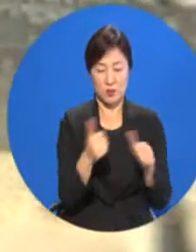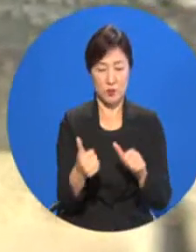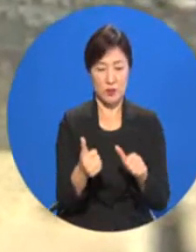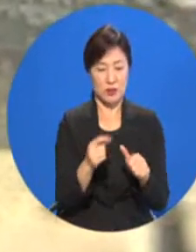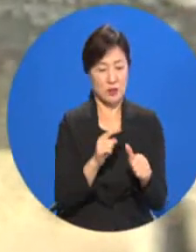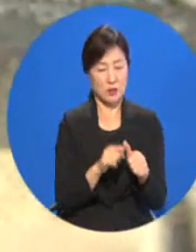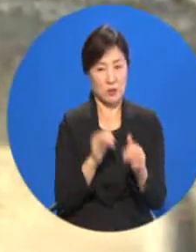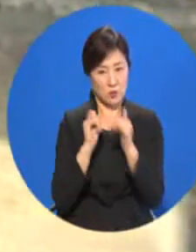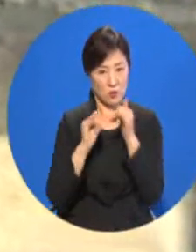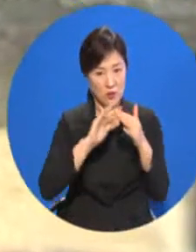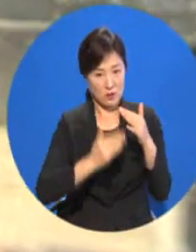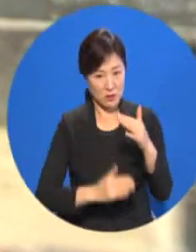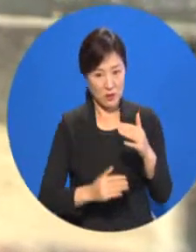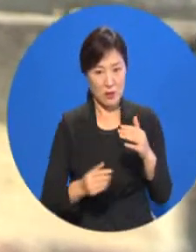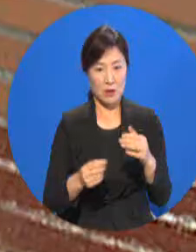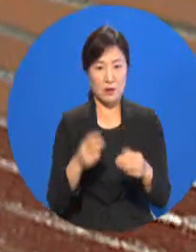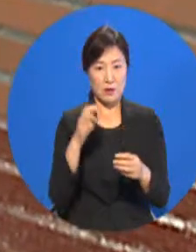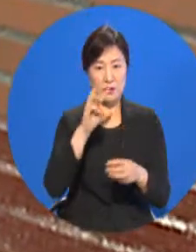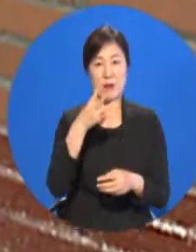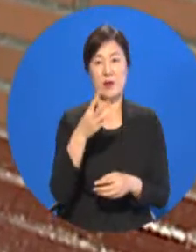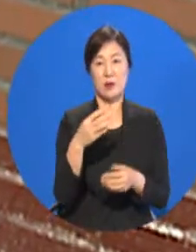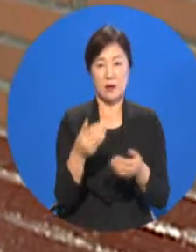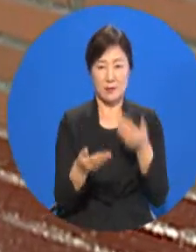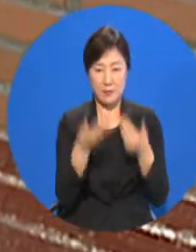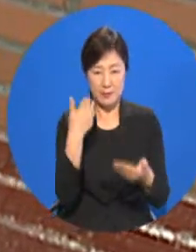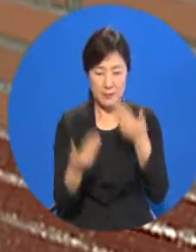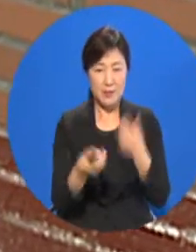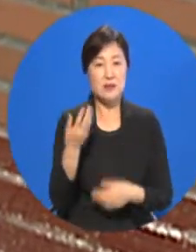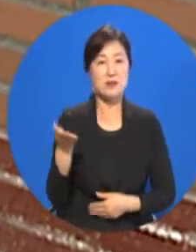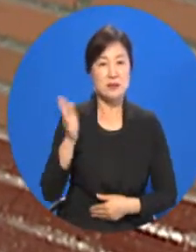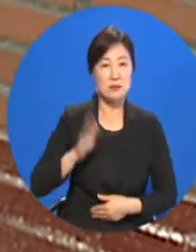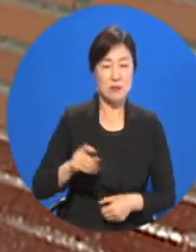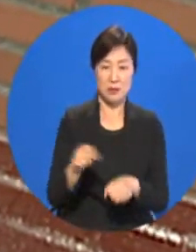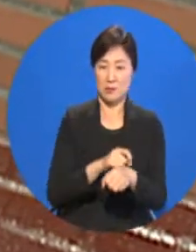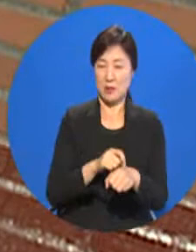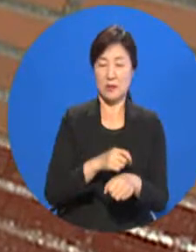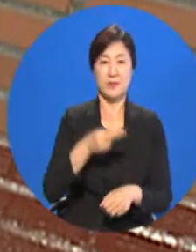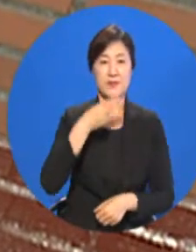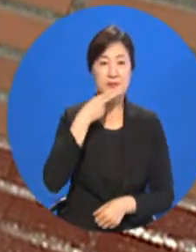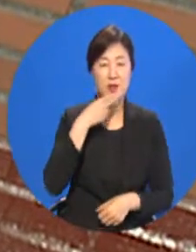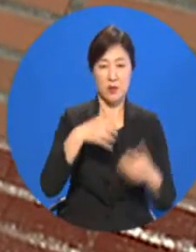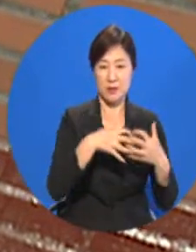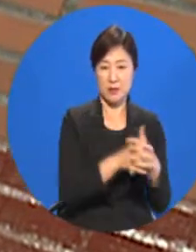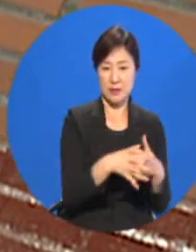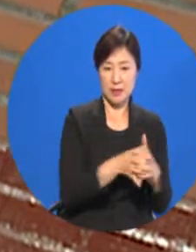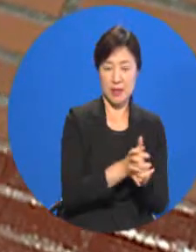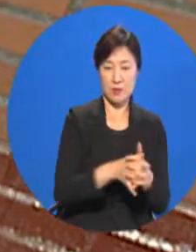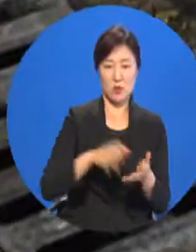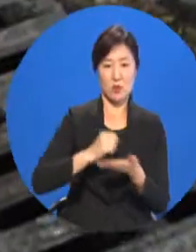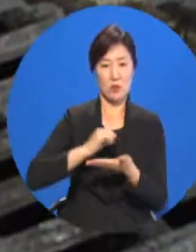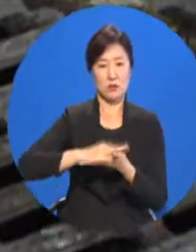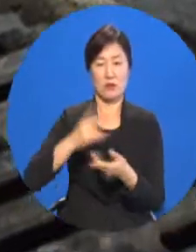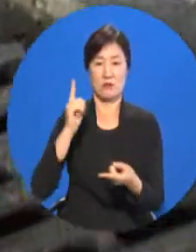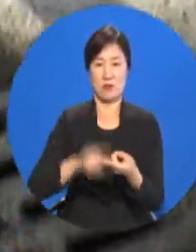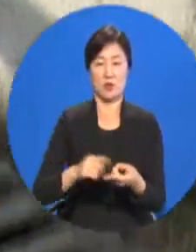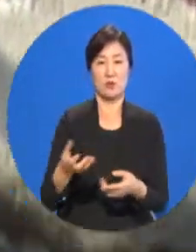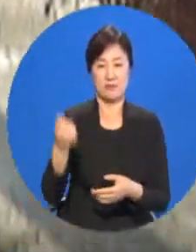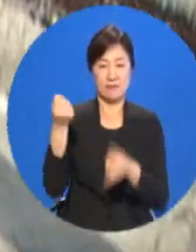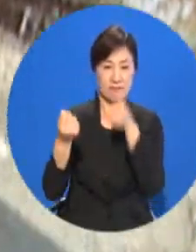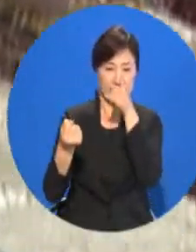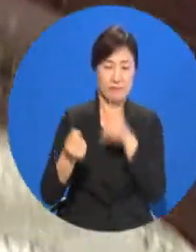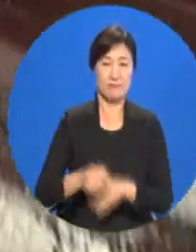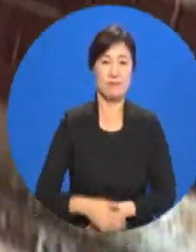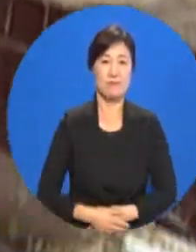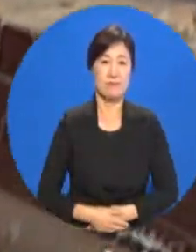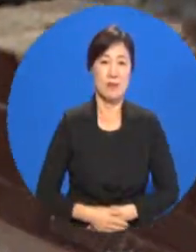통화 내역 300여 개를 조사했지만 특이점을 찾아내지 못했고 김 씨의 지갑과 통장도 그대로였습니다. 유일한